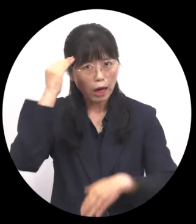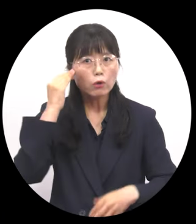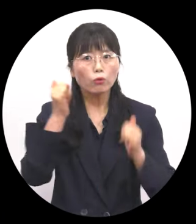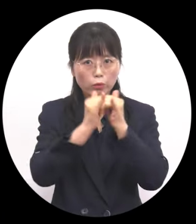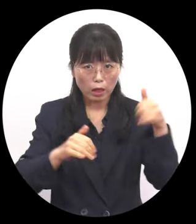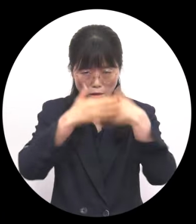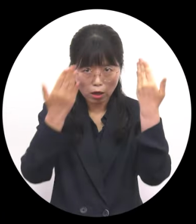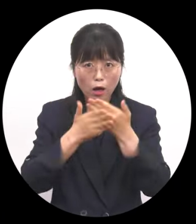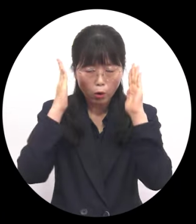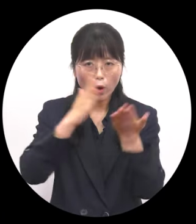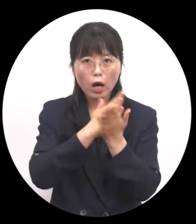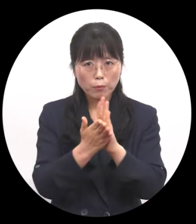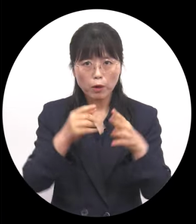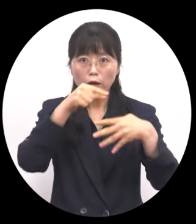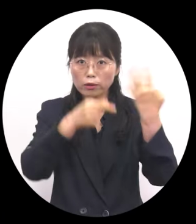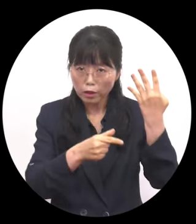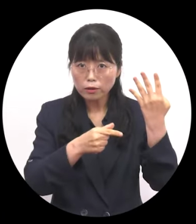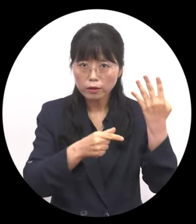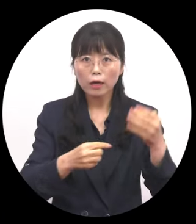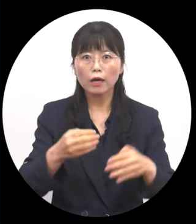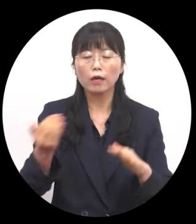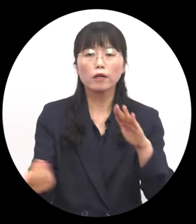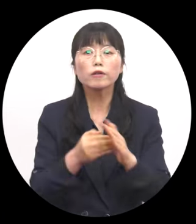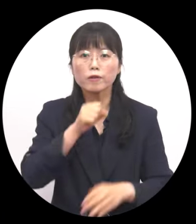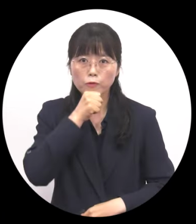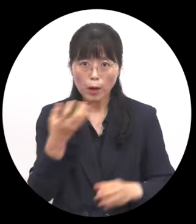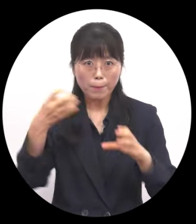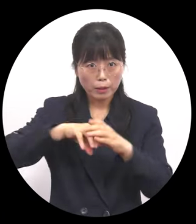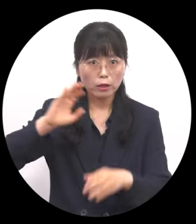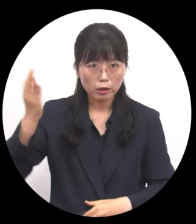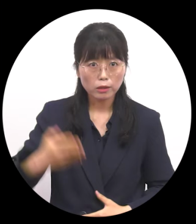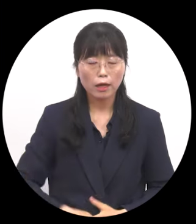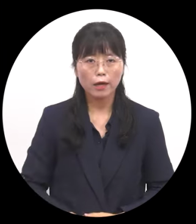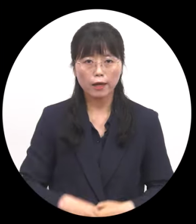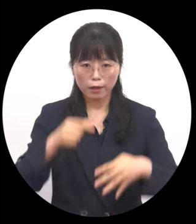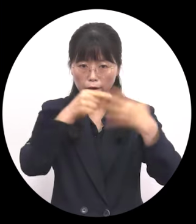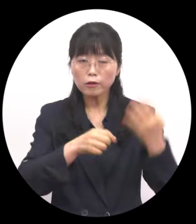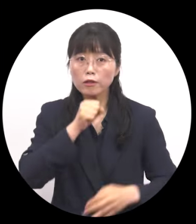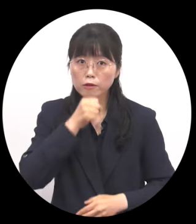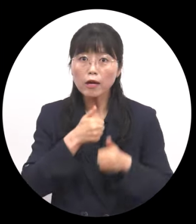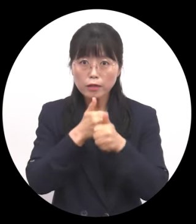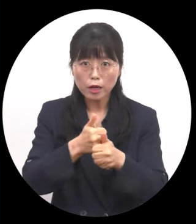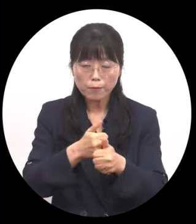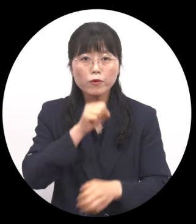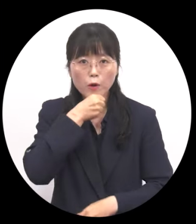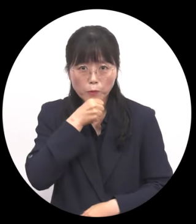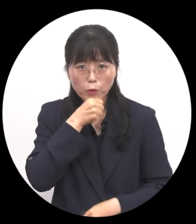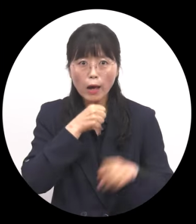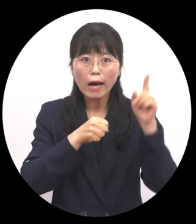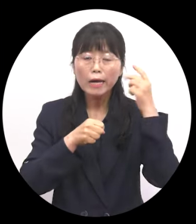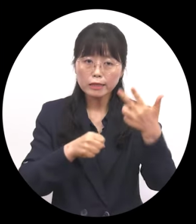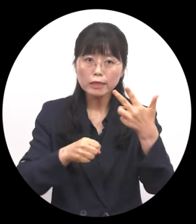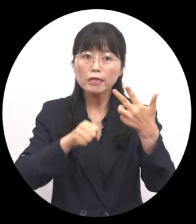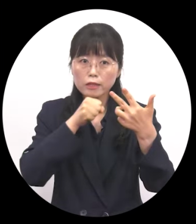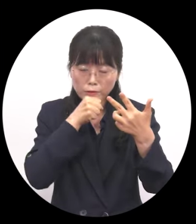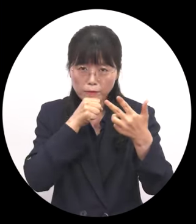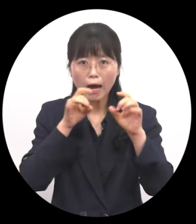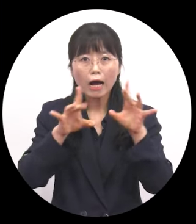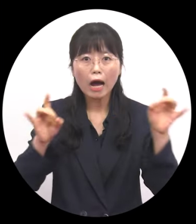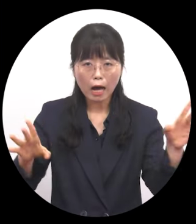과목의 석차 등급과 이수 단위가 반영된다는 점이고요. 석차 등급에 따른 배점이 7등급까지는